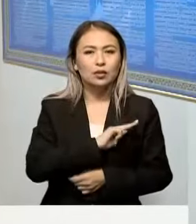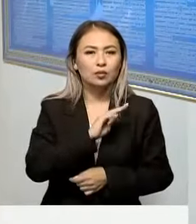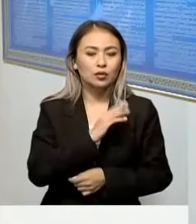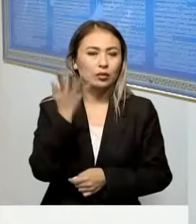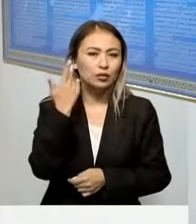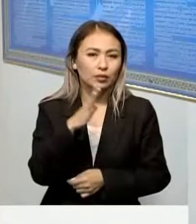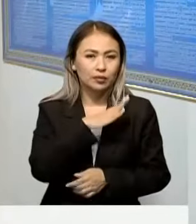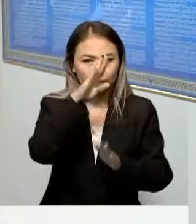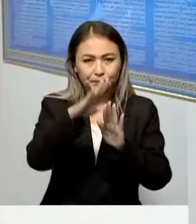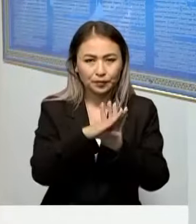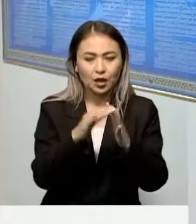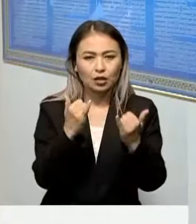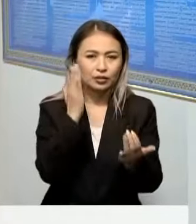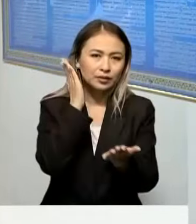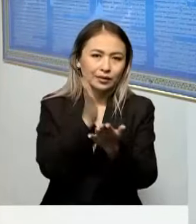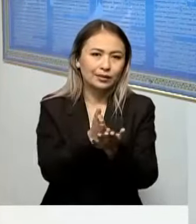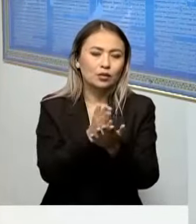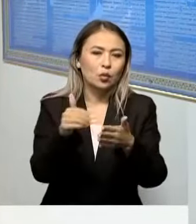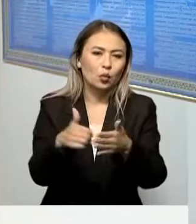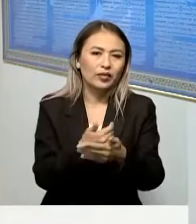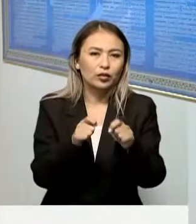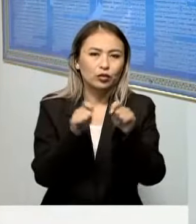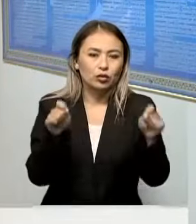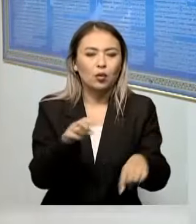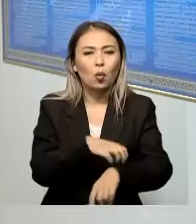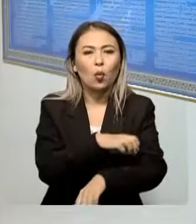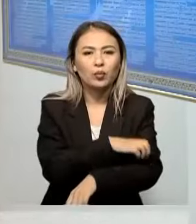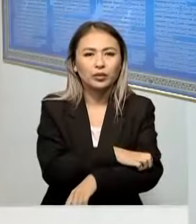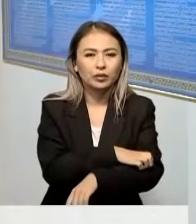болса, қазір енді тікелей сол жаңадан құрылған